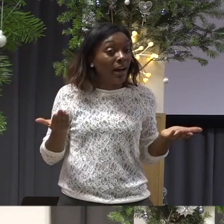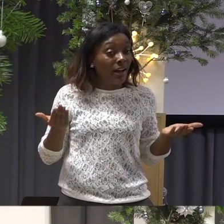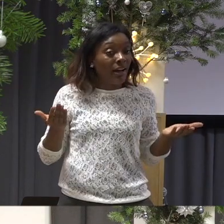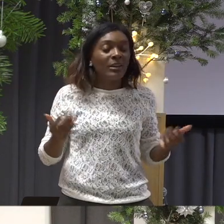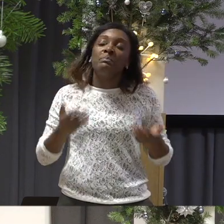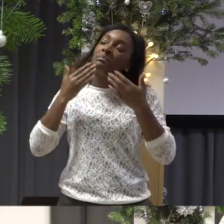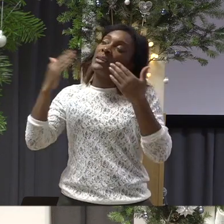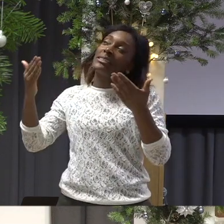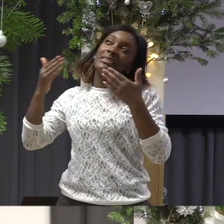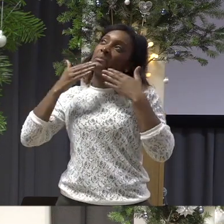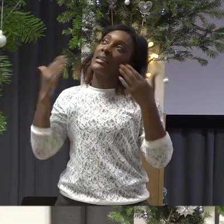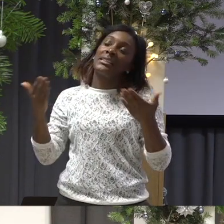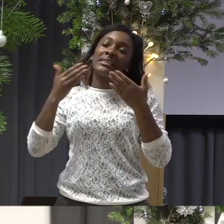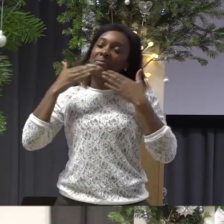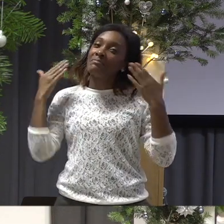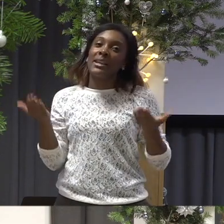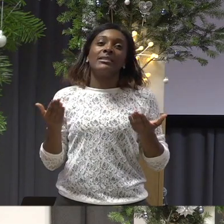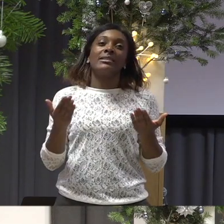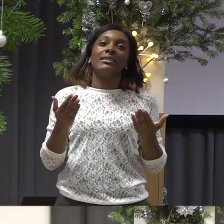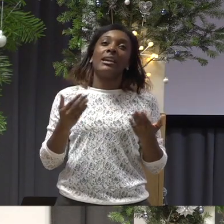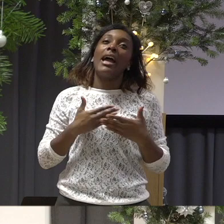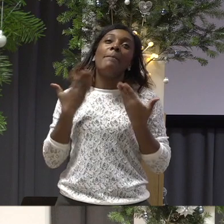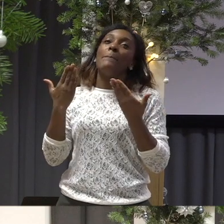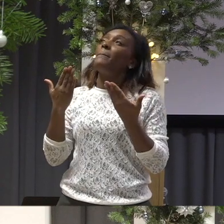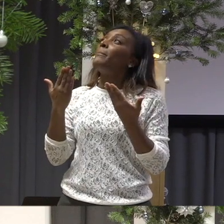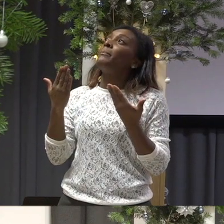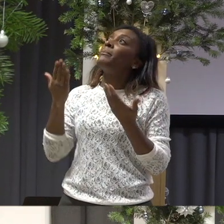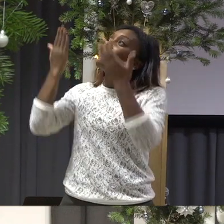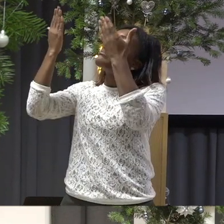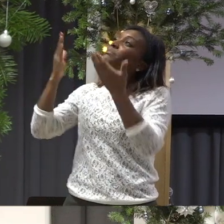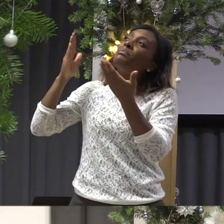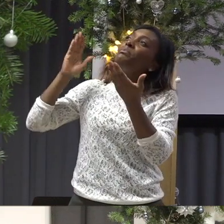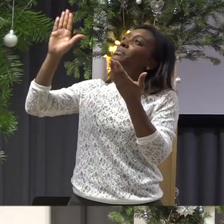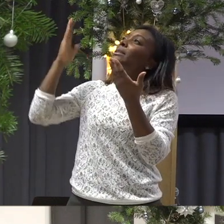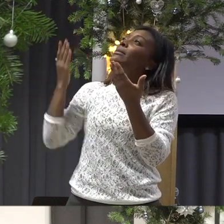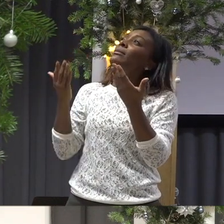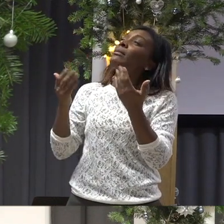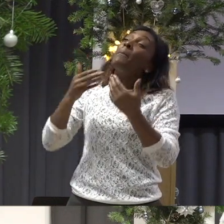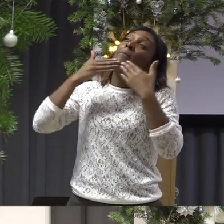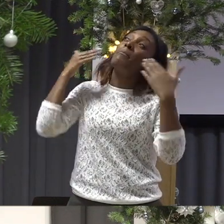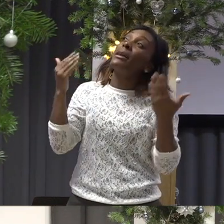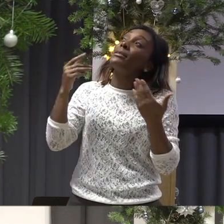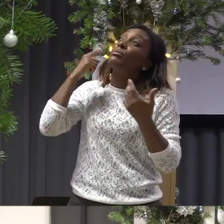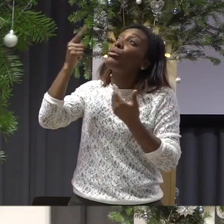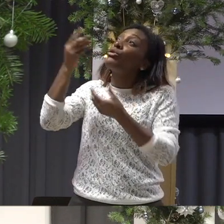toujours. À t'aimer d'abord pour ce que tu es d'abord et à te remercier pour ce que tu nous donnes et ce que tu